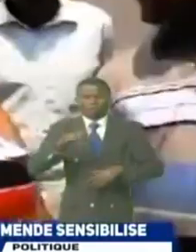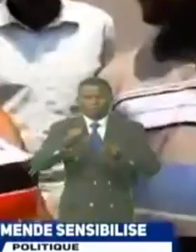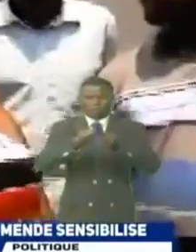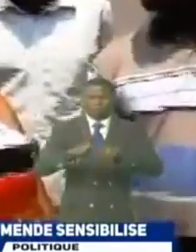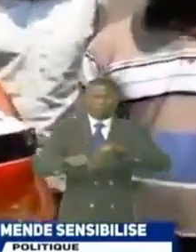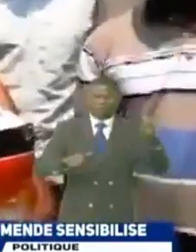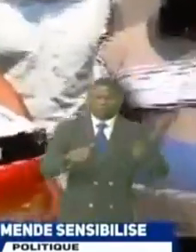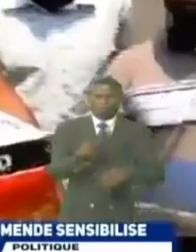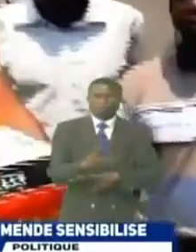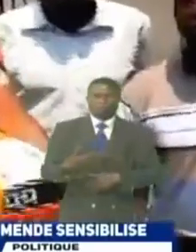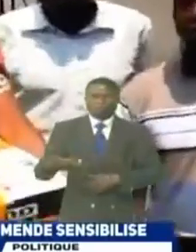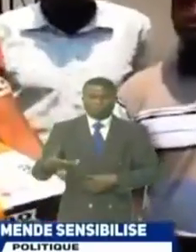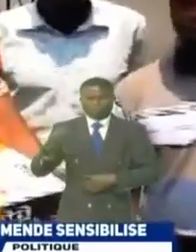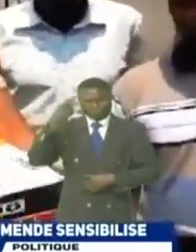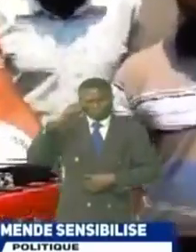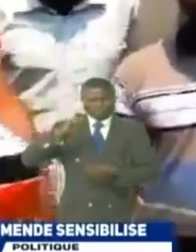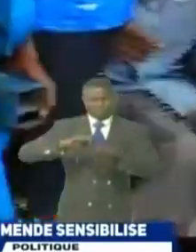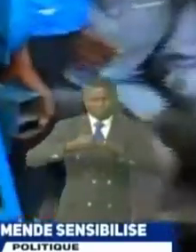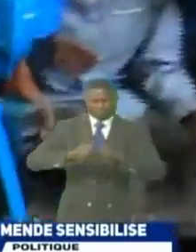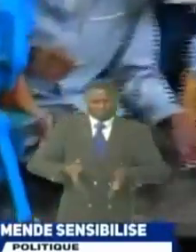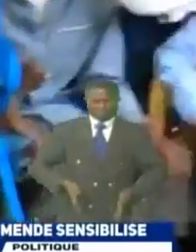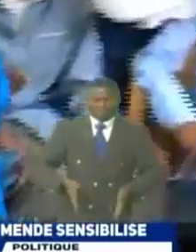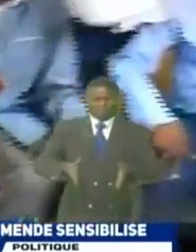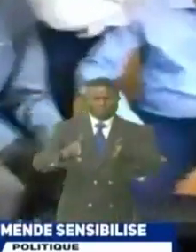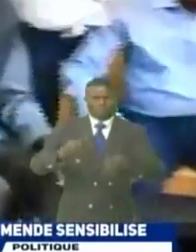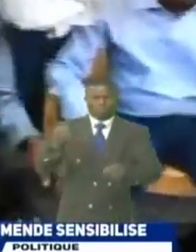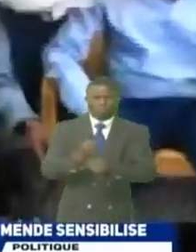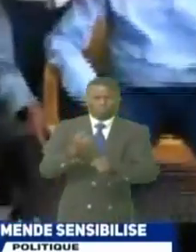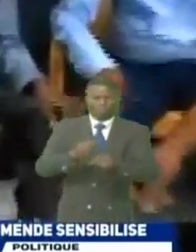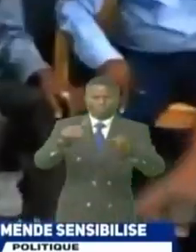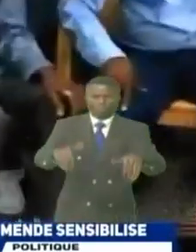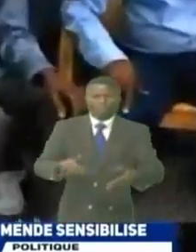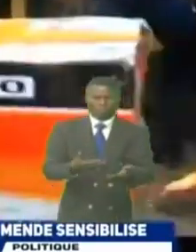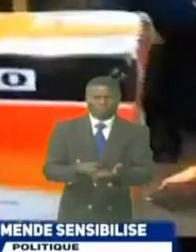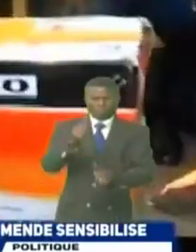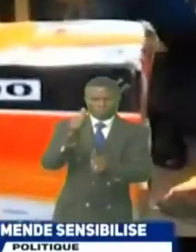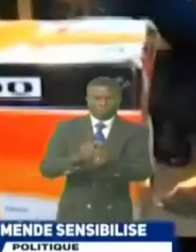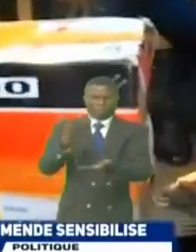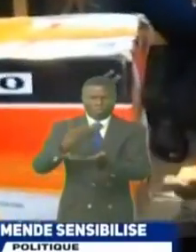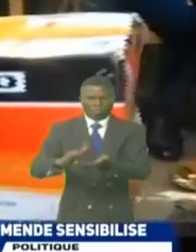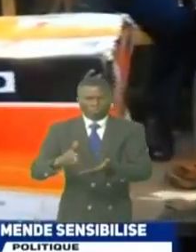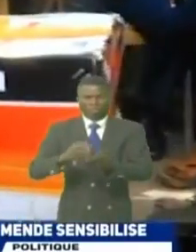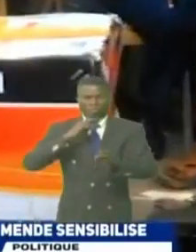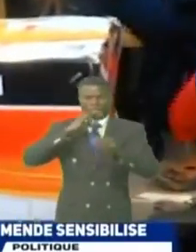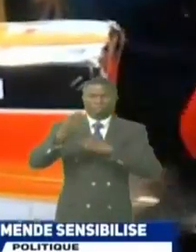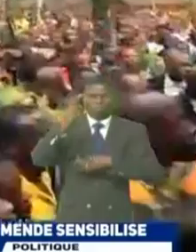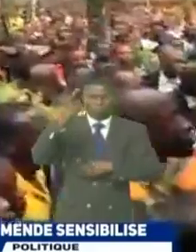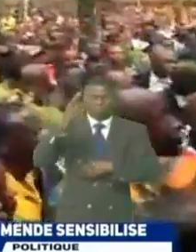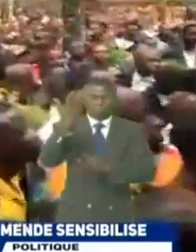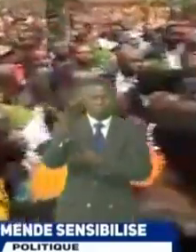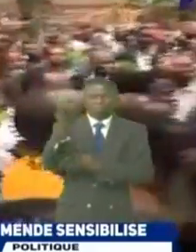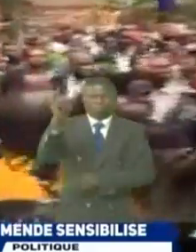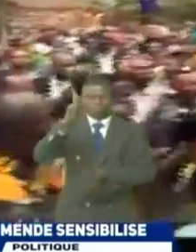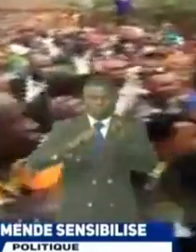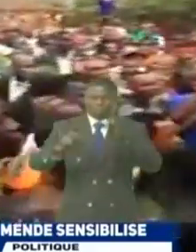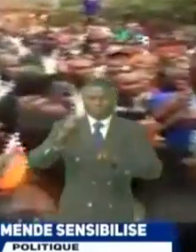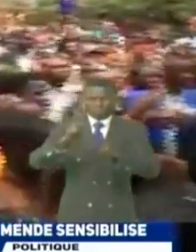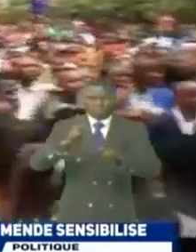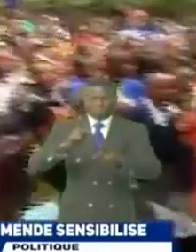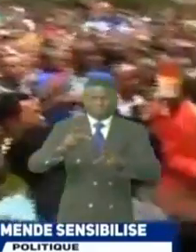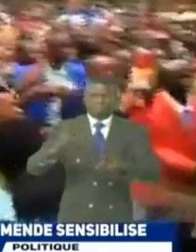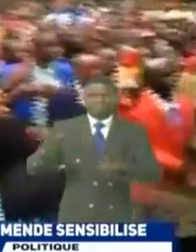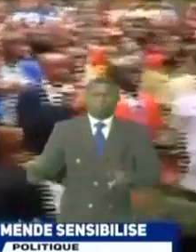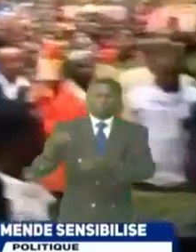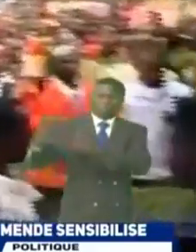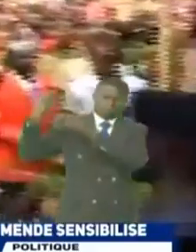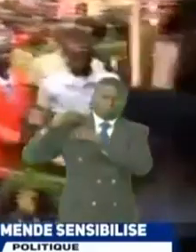d'autres matériels pour l'entretien des routes et travaux agricoles. Dans chaque étape, un seul message appelait la population à se prendre